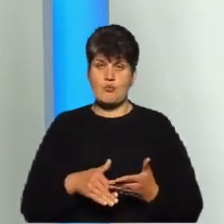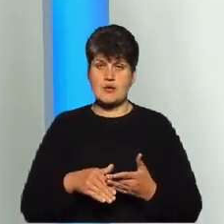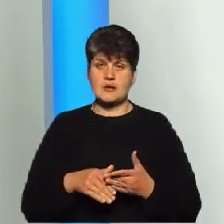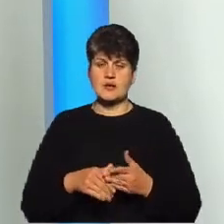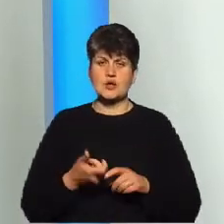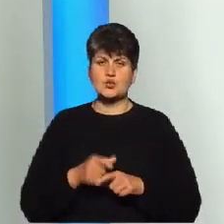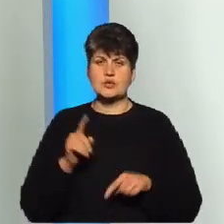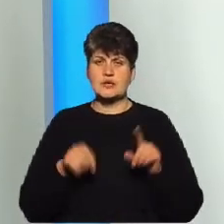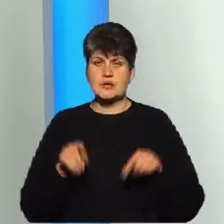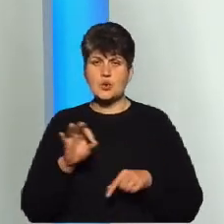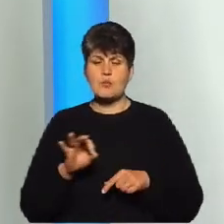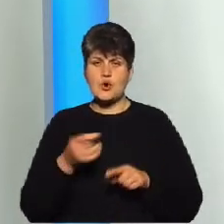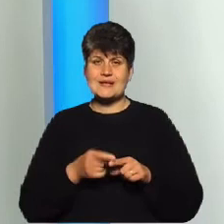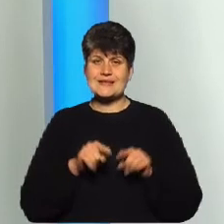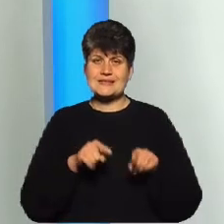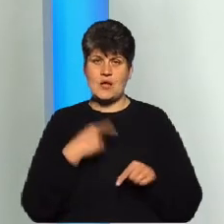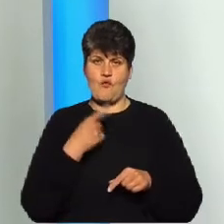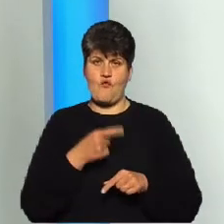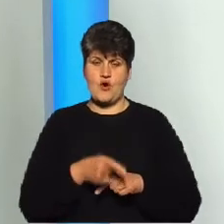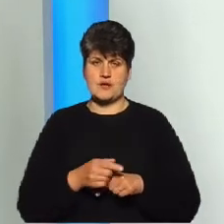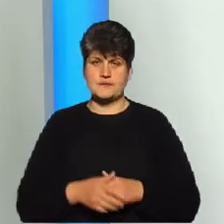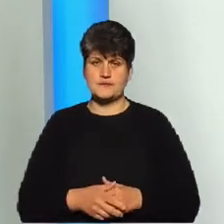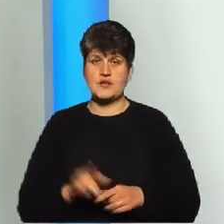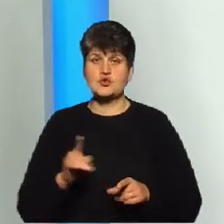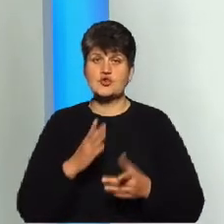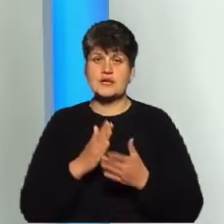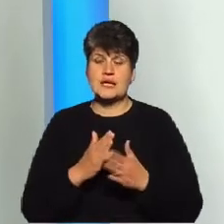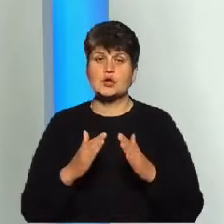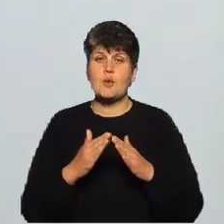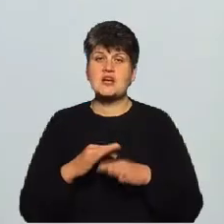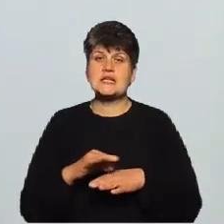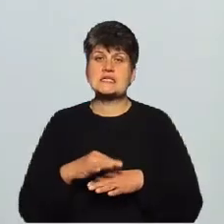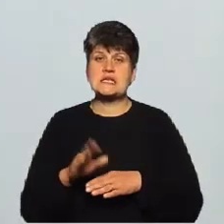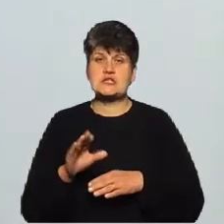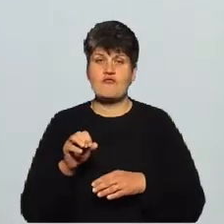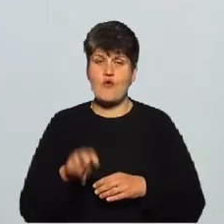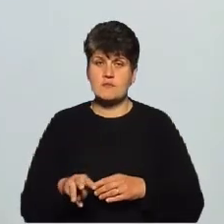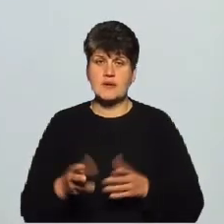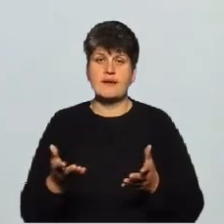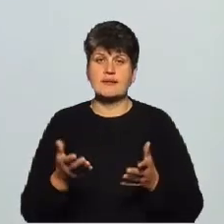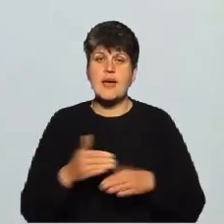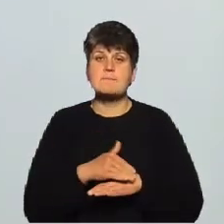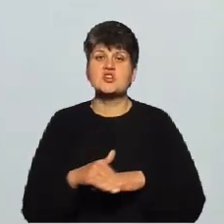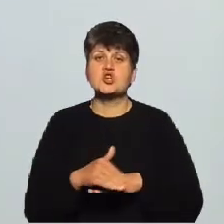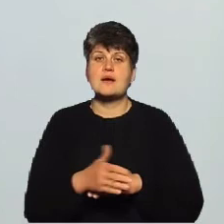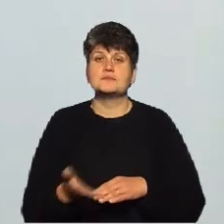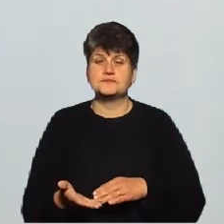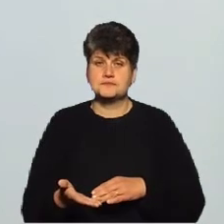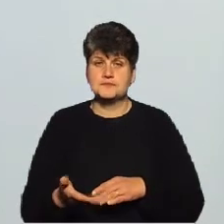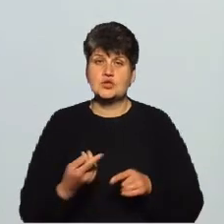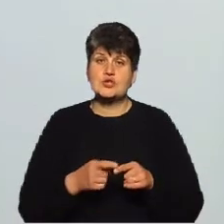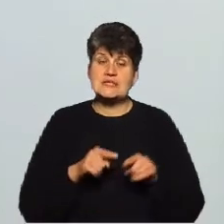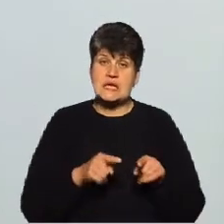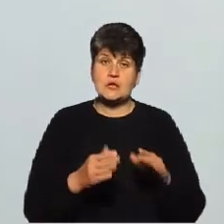це говорять. Що є домашнім насильством і де є та межа? Що це домашнє насильство,